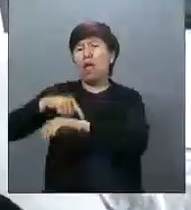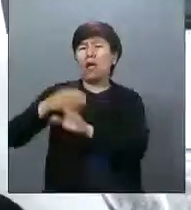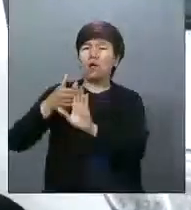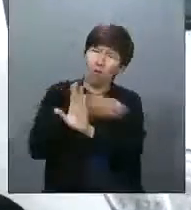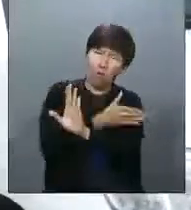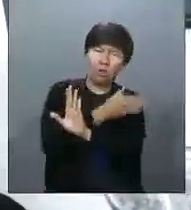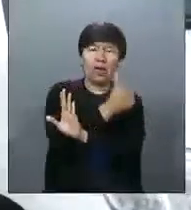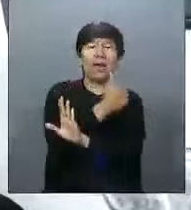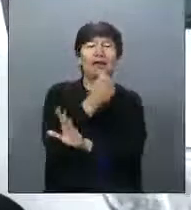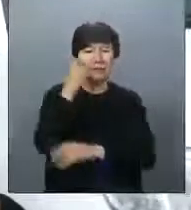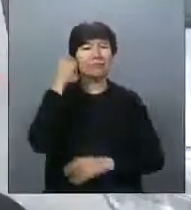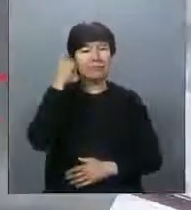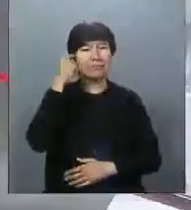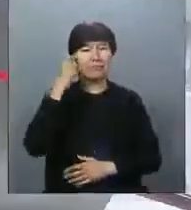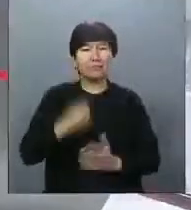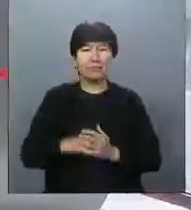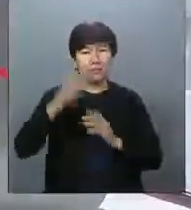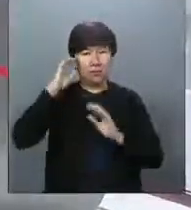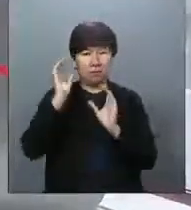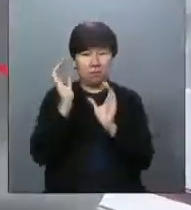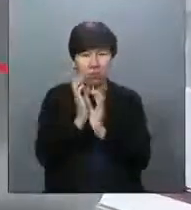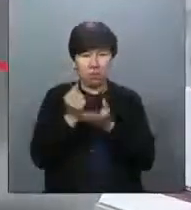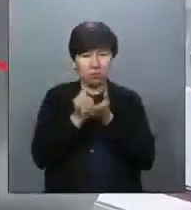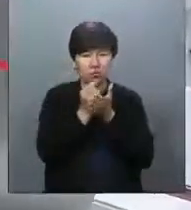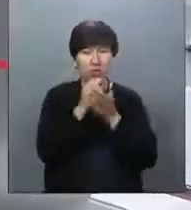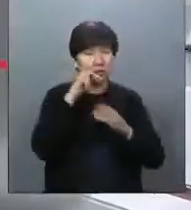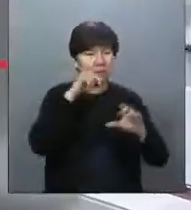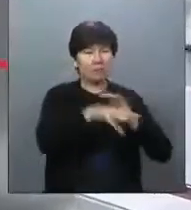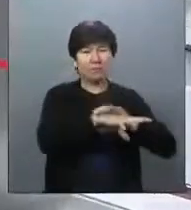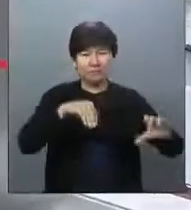นทางเพราะว่าเจ้าหน้าที่ก็จะเร่งระบายน้ำให้ออกได้อย่างเร็วที่สุดนะครับ ค่ะ